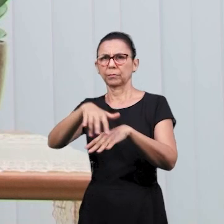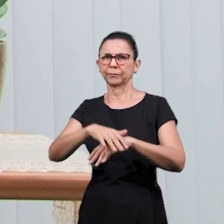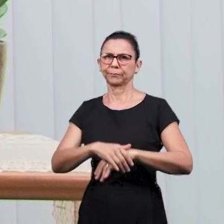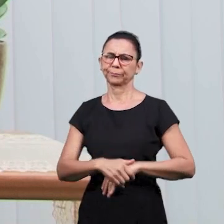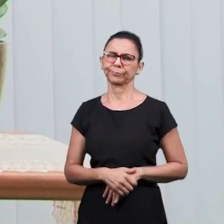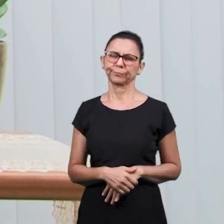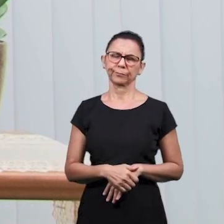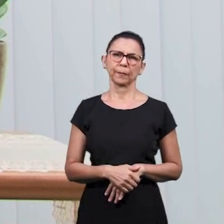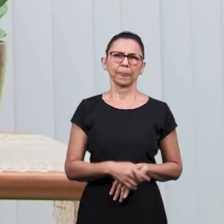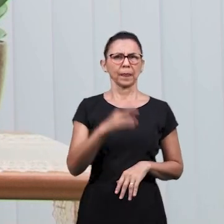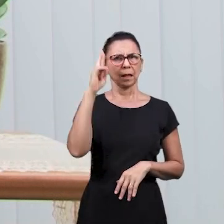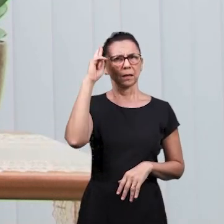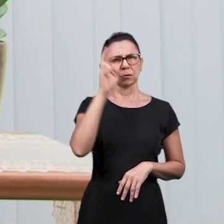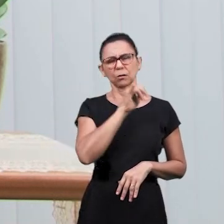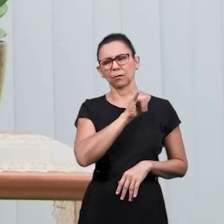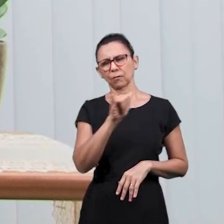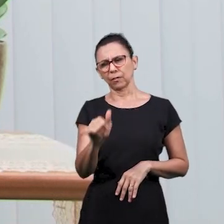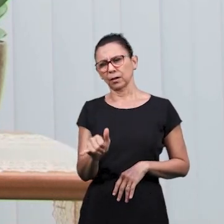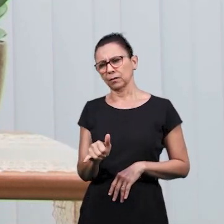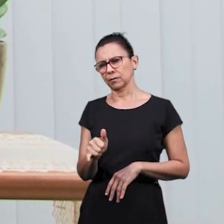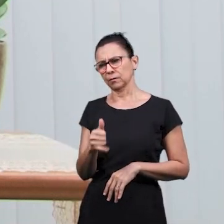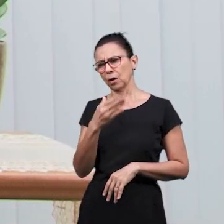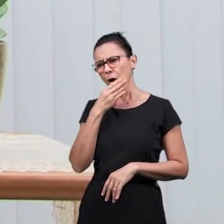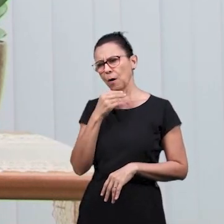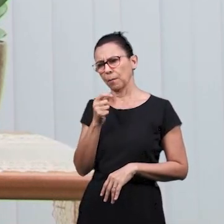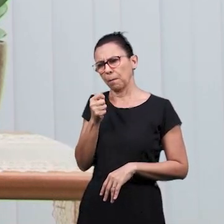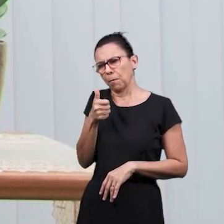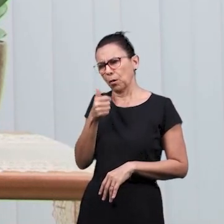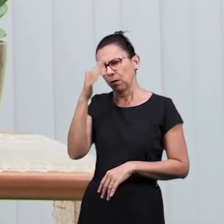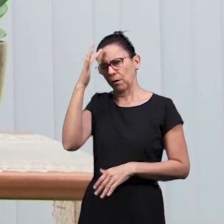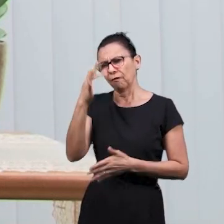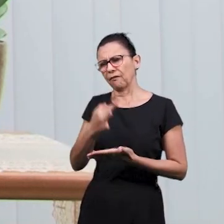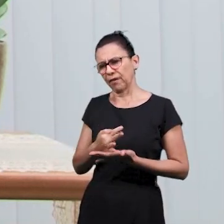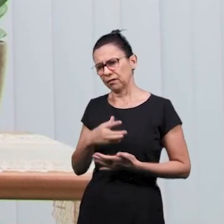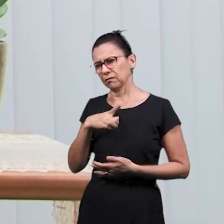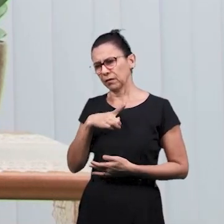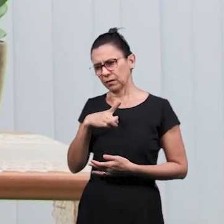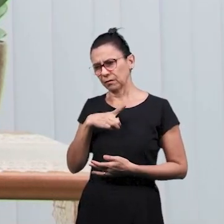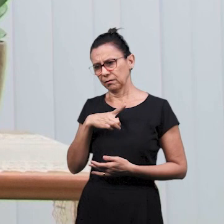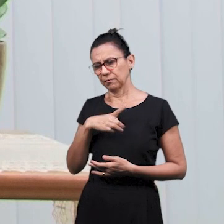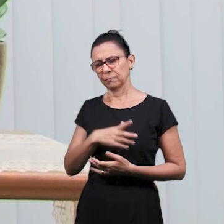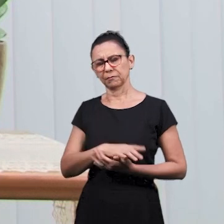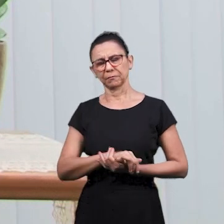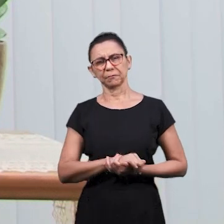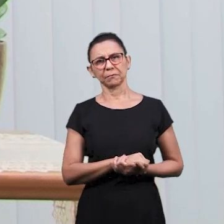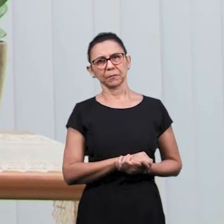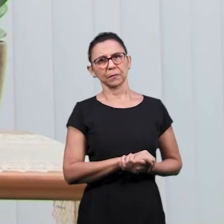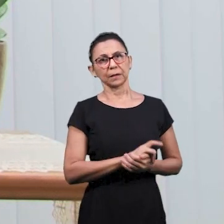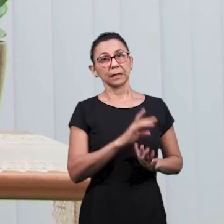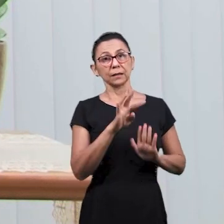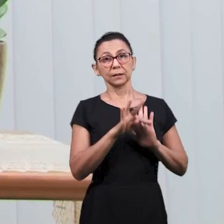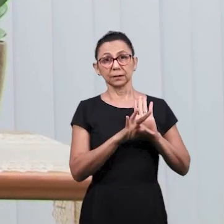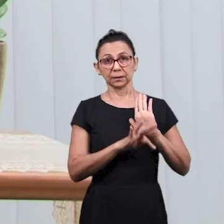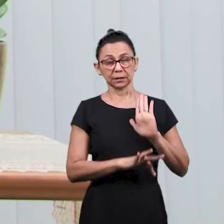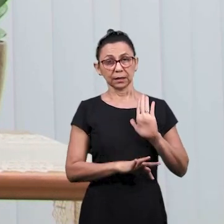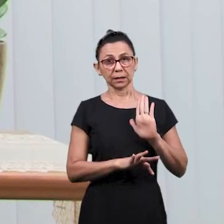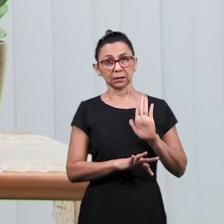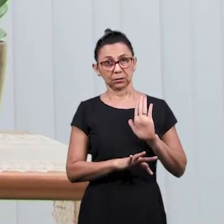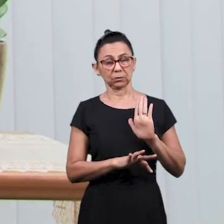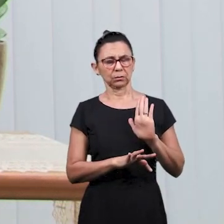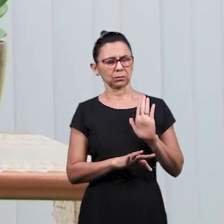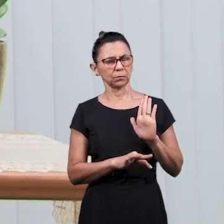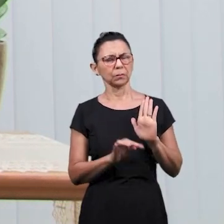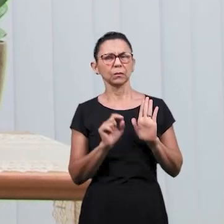то он усомнился. Иисус говорит ему: «Маловерный». Интересно, что когда мы читаем этот стих, если